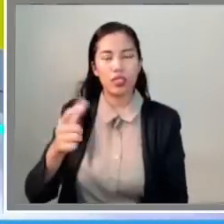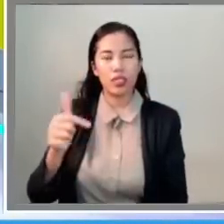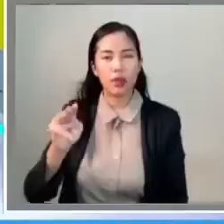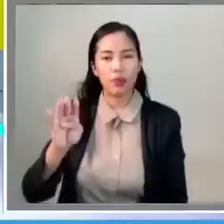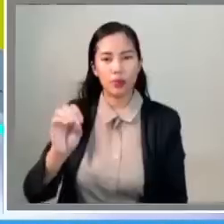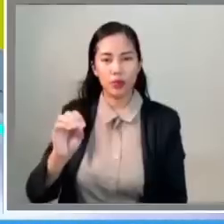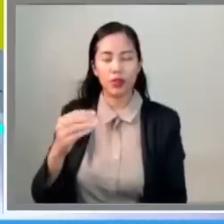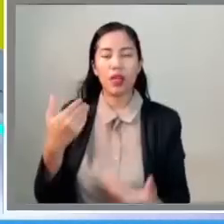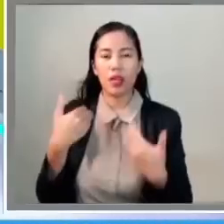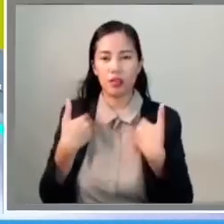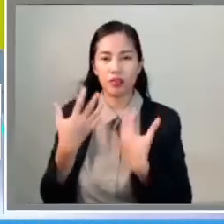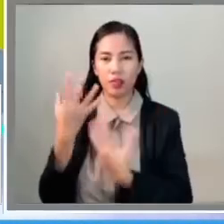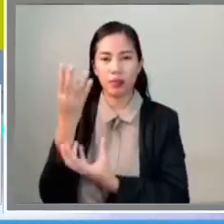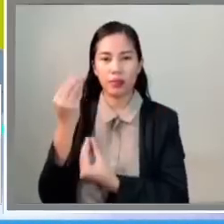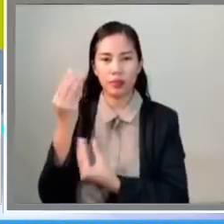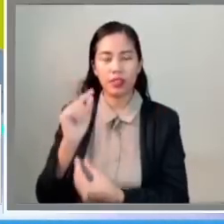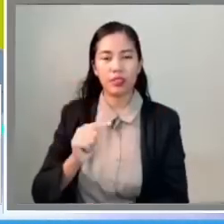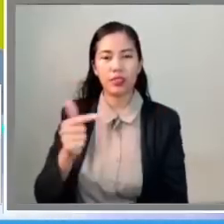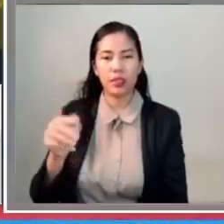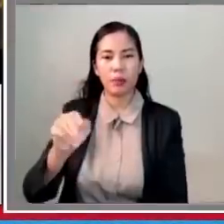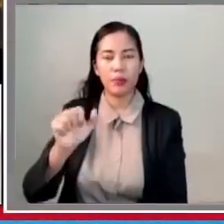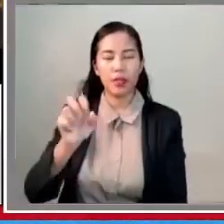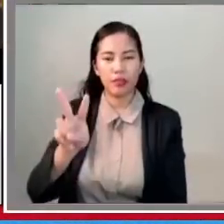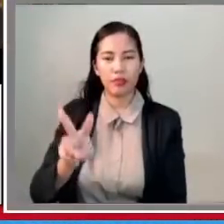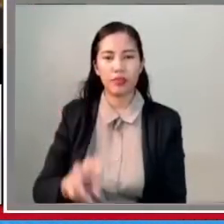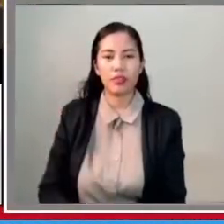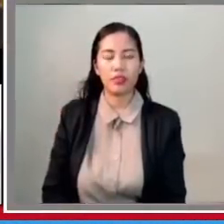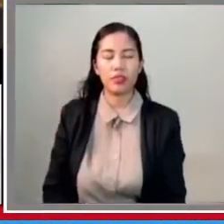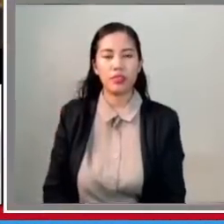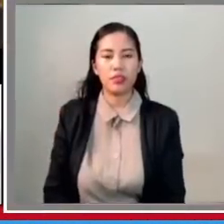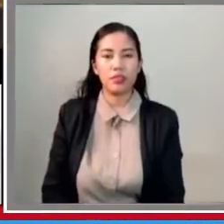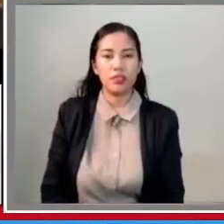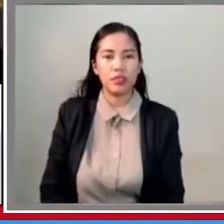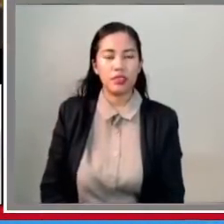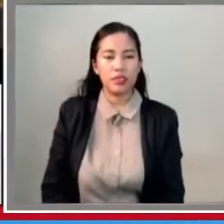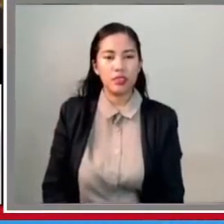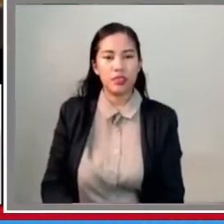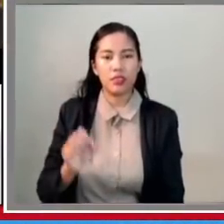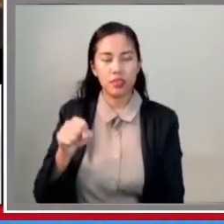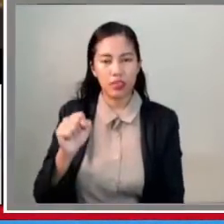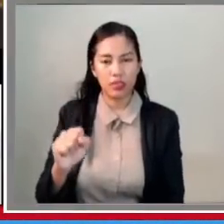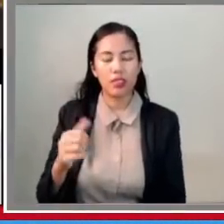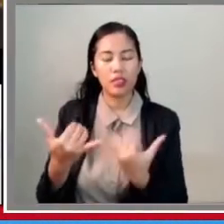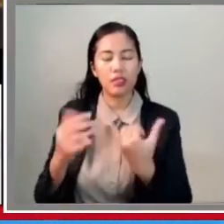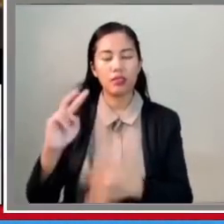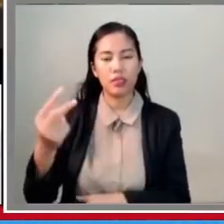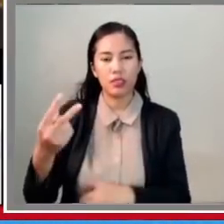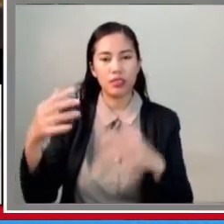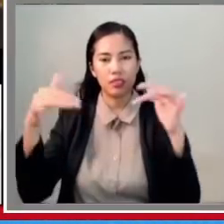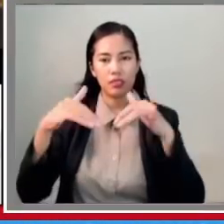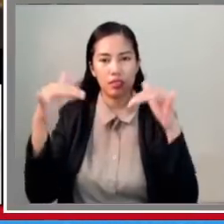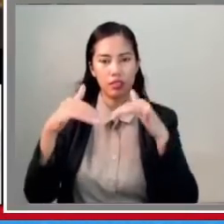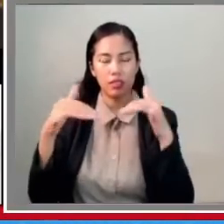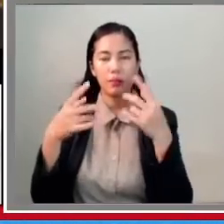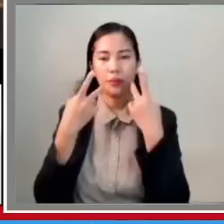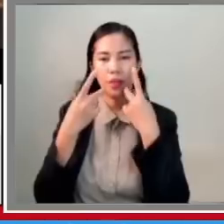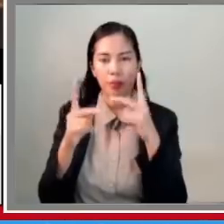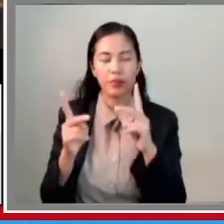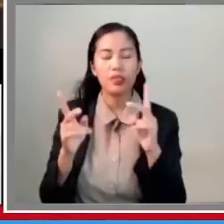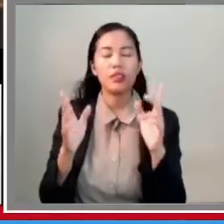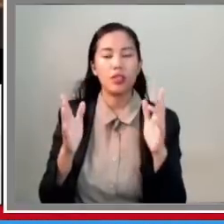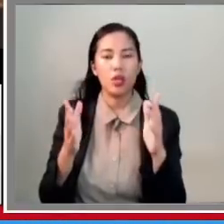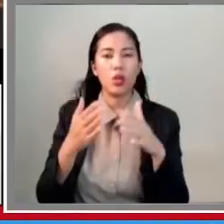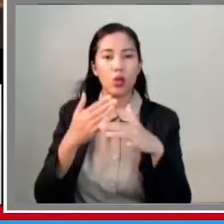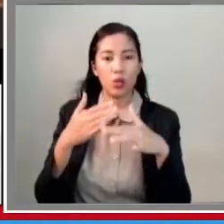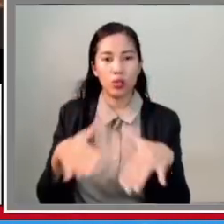Gonzalez. Mav? Rafi, sa ikalawang pagdinig ng Senate Committee on Public Order and Dangerous Drugs tungkol nga sa